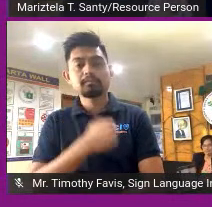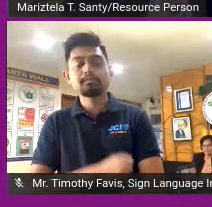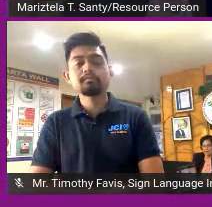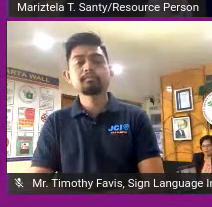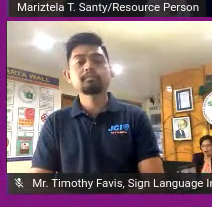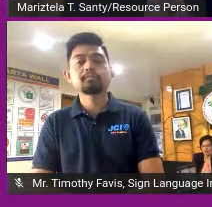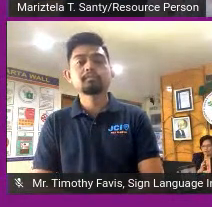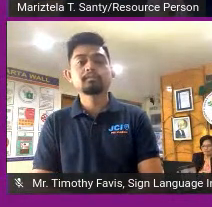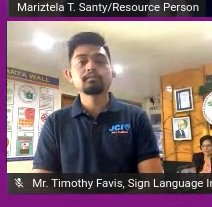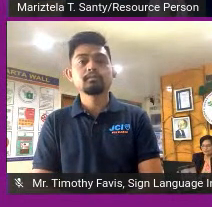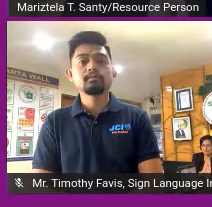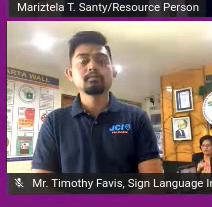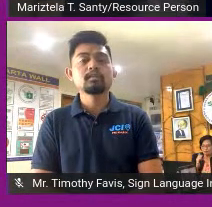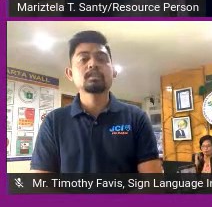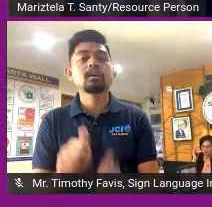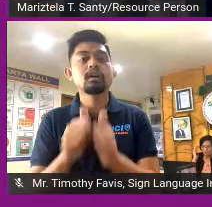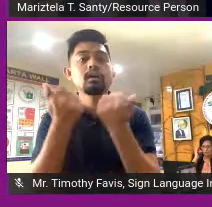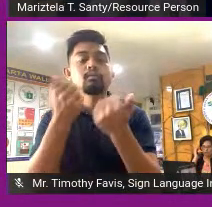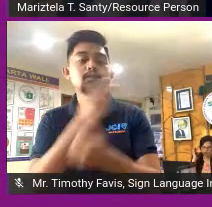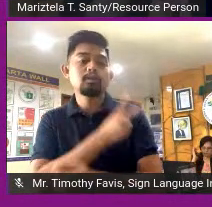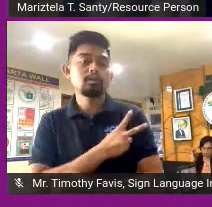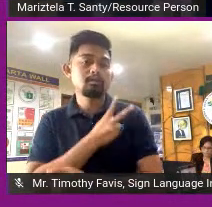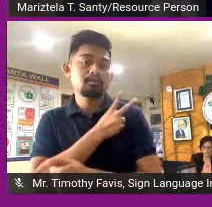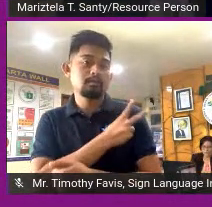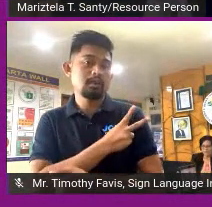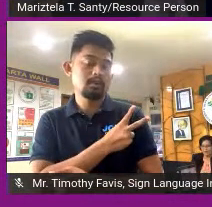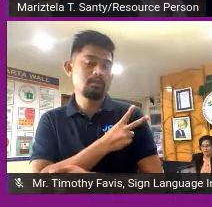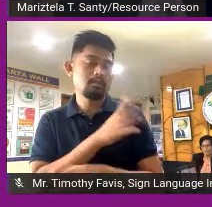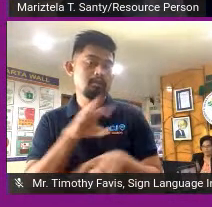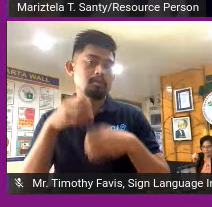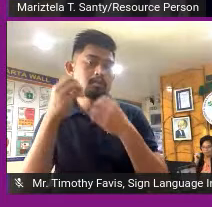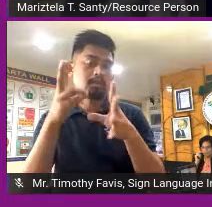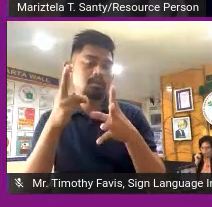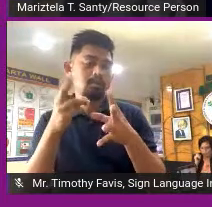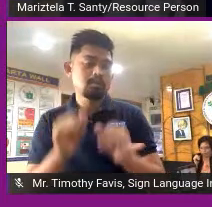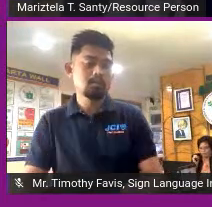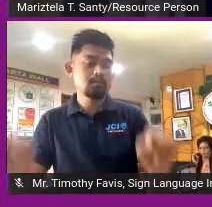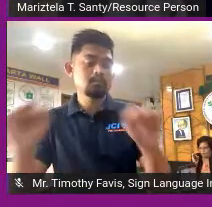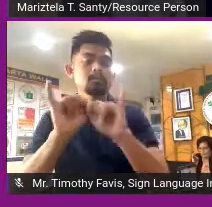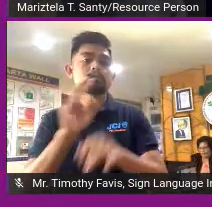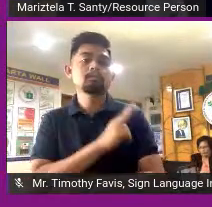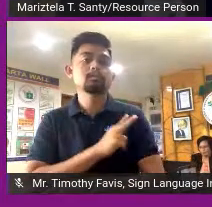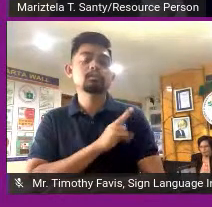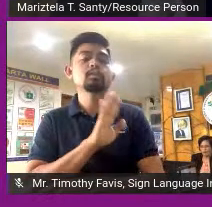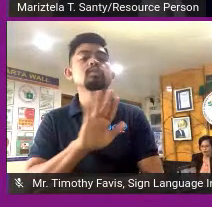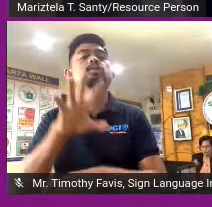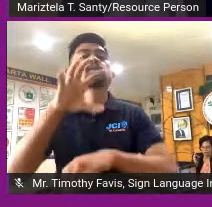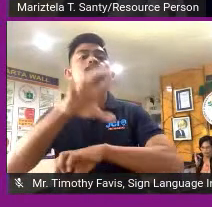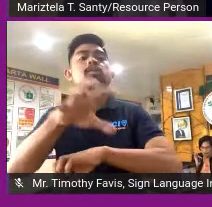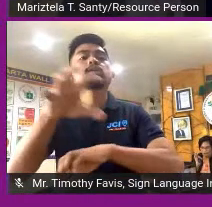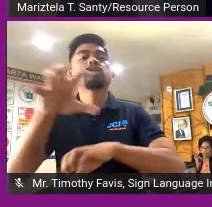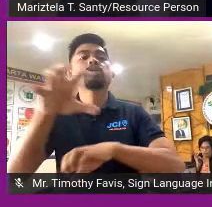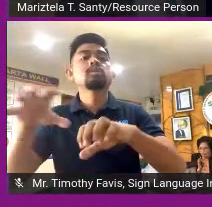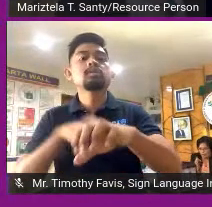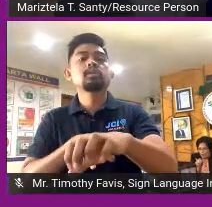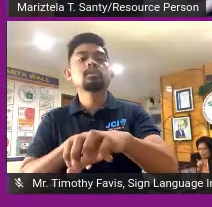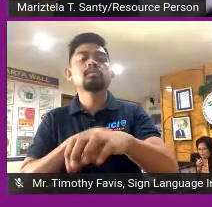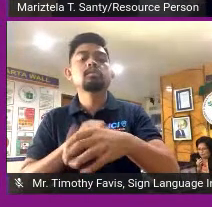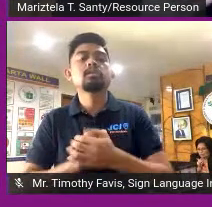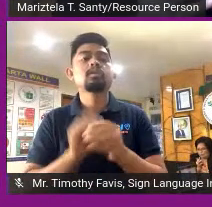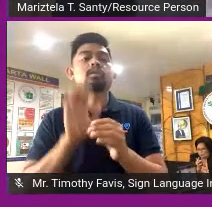pagpapahalaga mo sa isang tao. How you value your family, how you value your neighbor, how you value